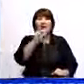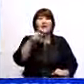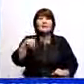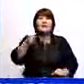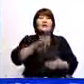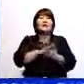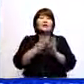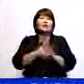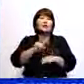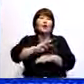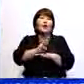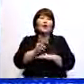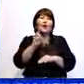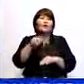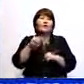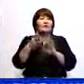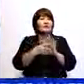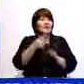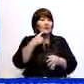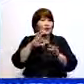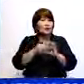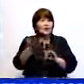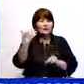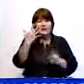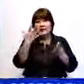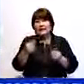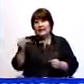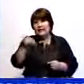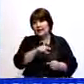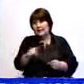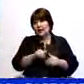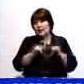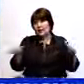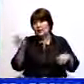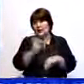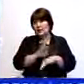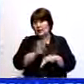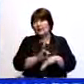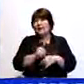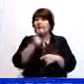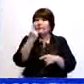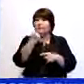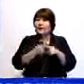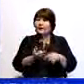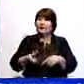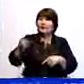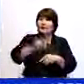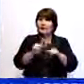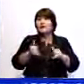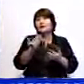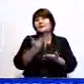Эпидситуация по COVID-19 остается сложной. По сравнению с последней неделей отмечается рост заболеваемости в 1,5 раза. По